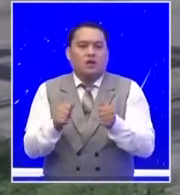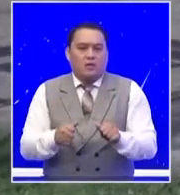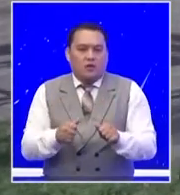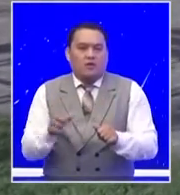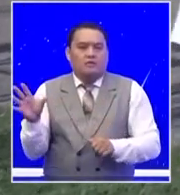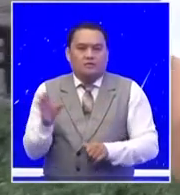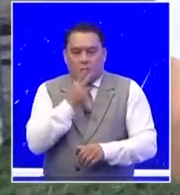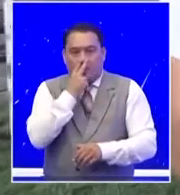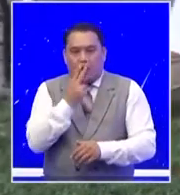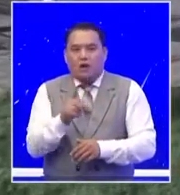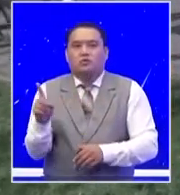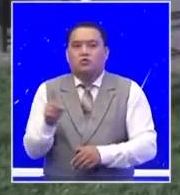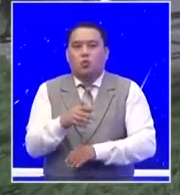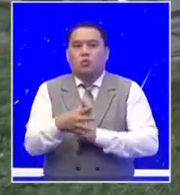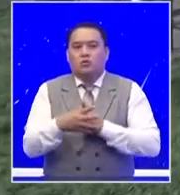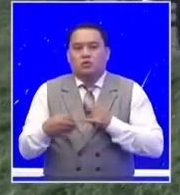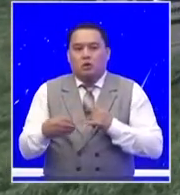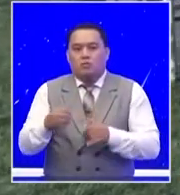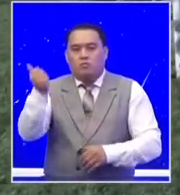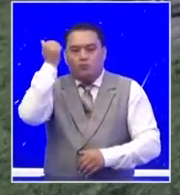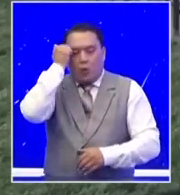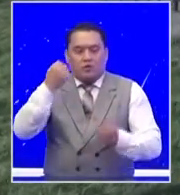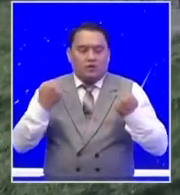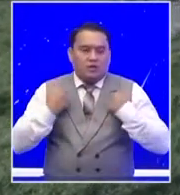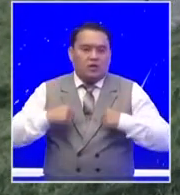но все они показывают, что земля ЖТСУ помнит